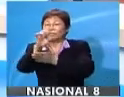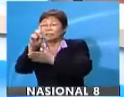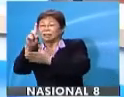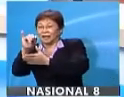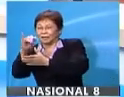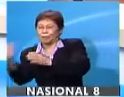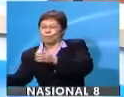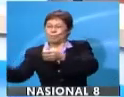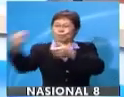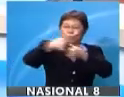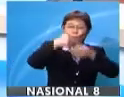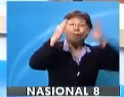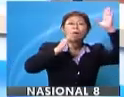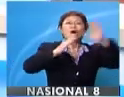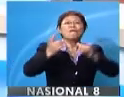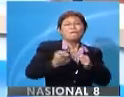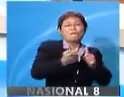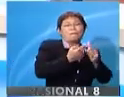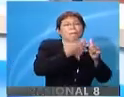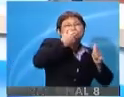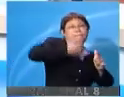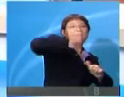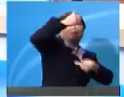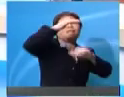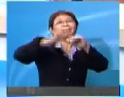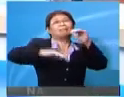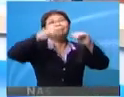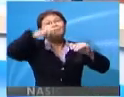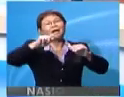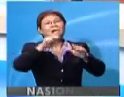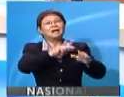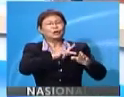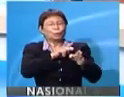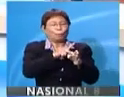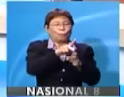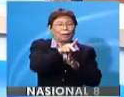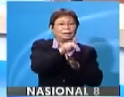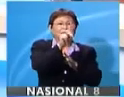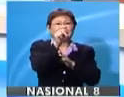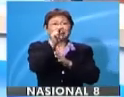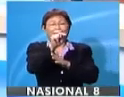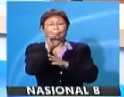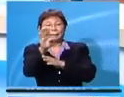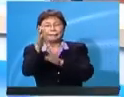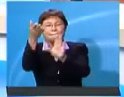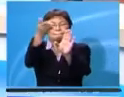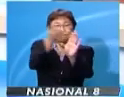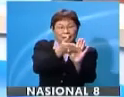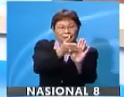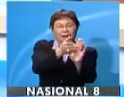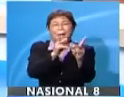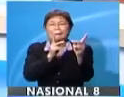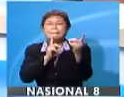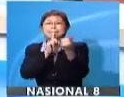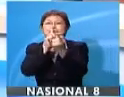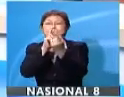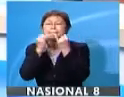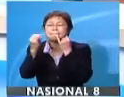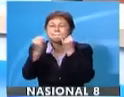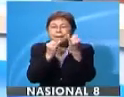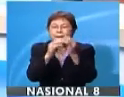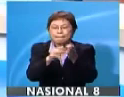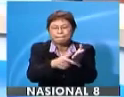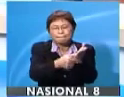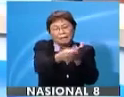ke negara ini mendahului Thailand. Menurut Ketua Pakar Ekonomi TMB Bank, Ben Jarung Suan Kiri yang ditemubual majalah